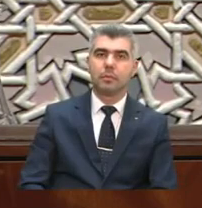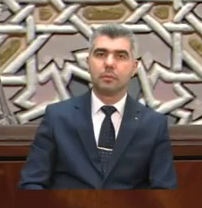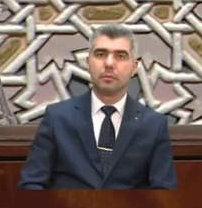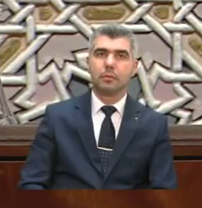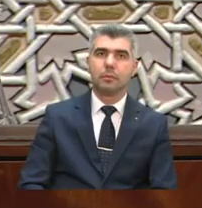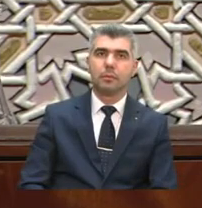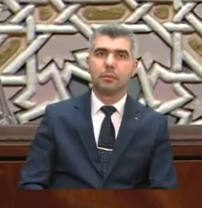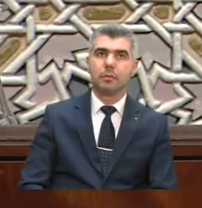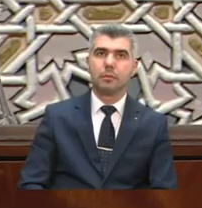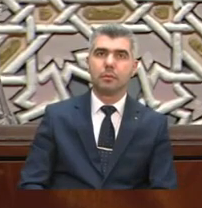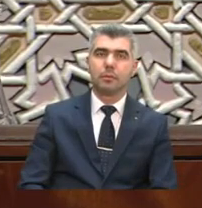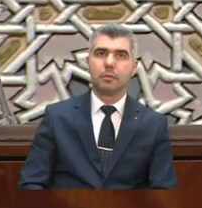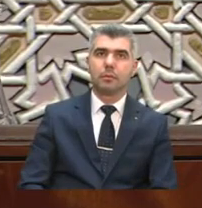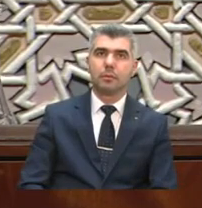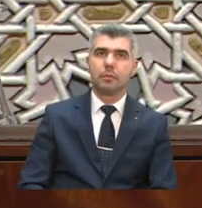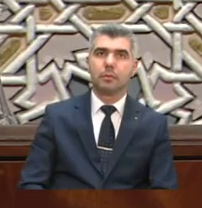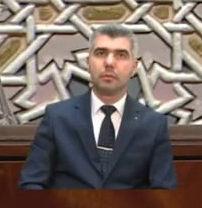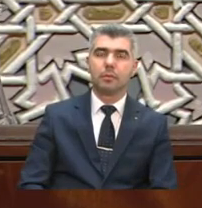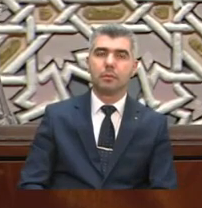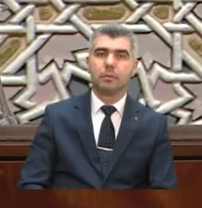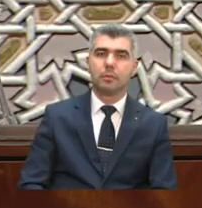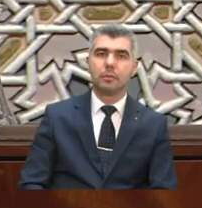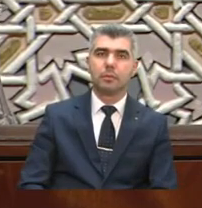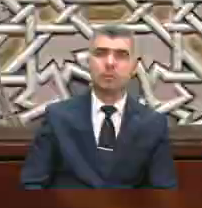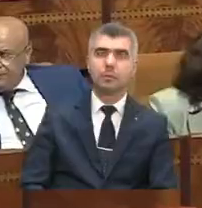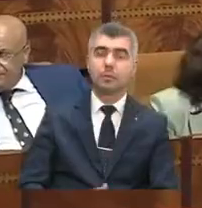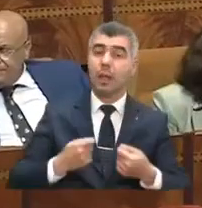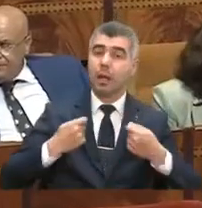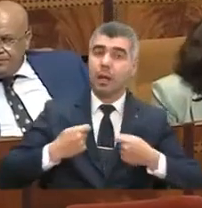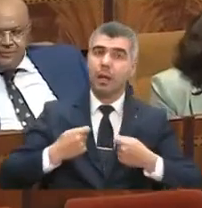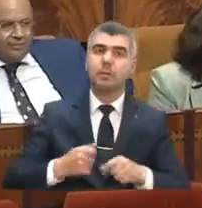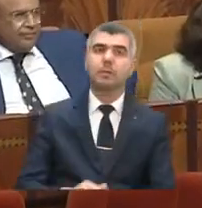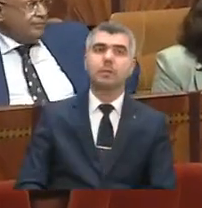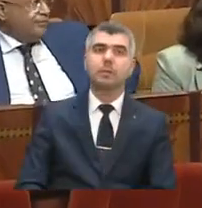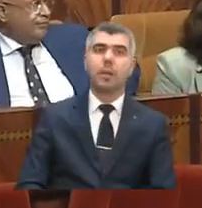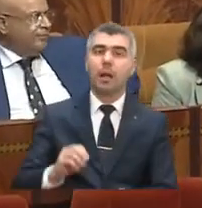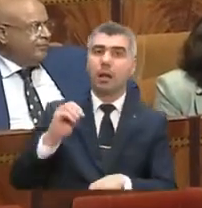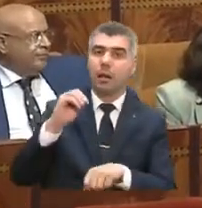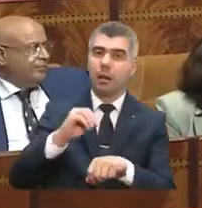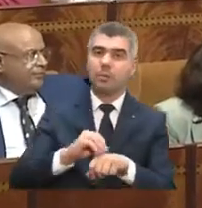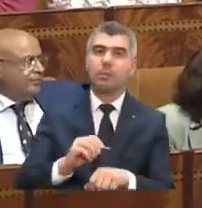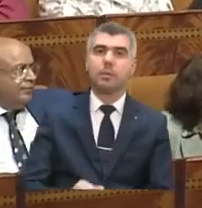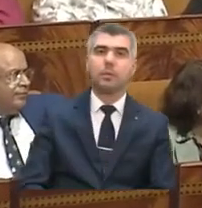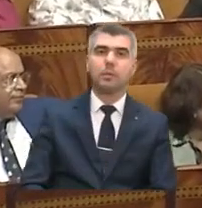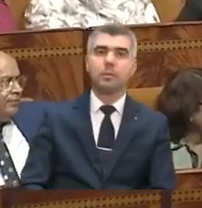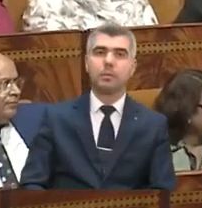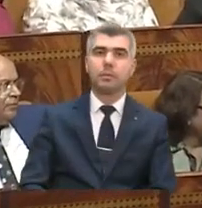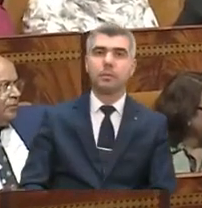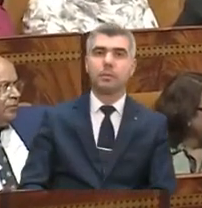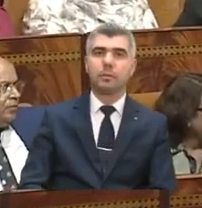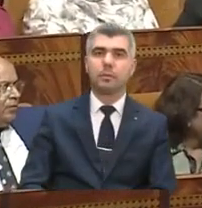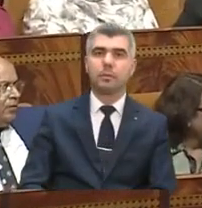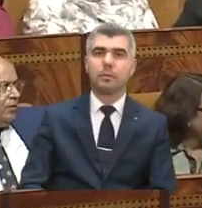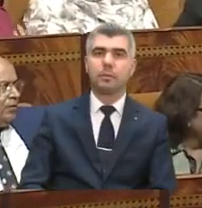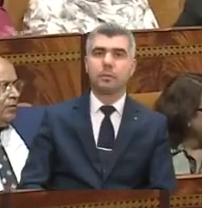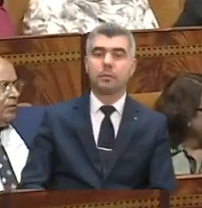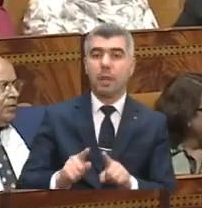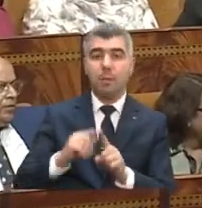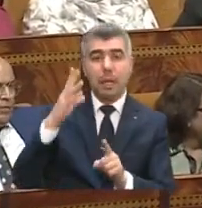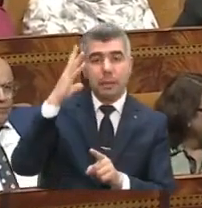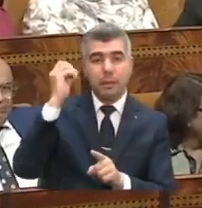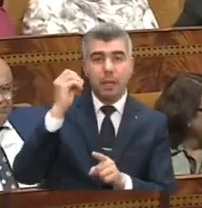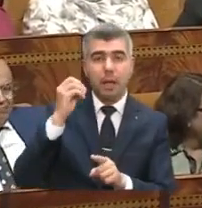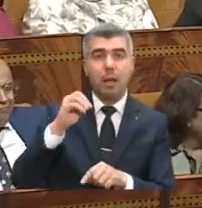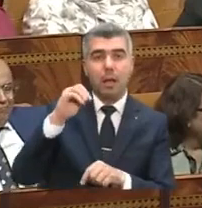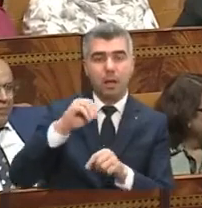لا لا عطيت للسيد الرئيس. السيد الرئيس المحترم مرة أخرى يبدو على أننا تنساو بأن المغرب